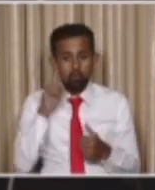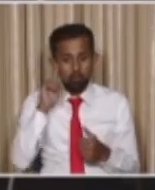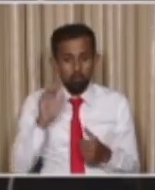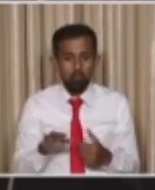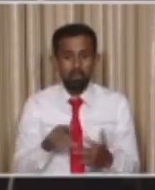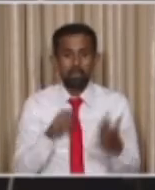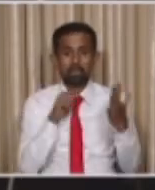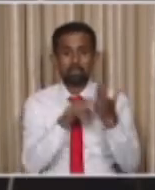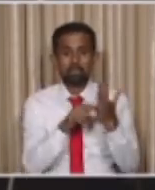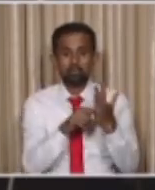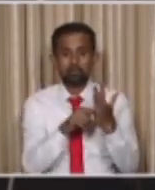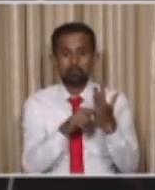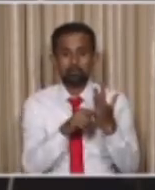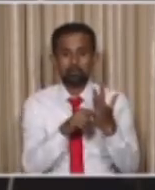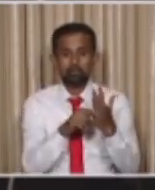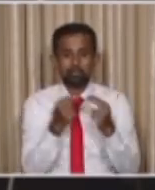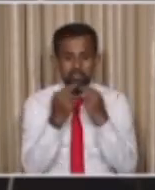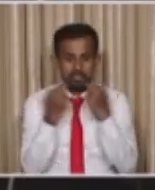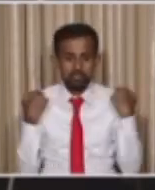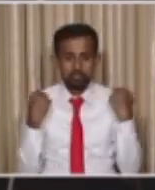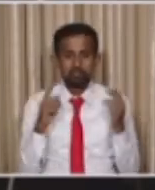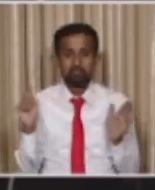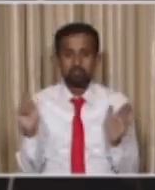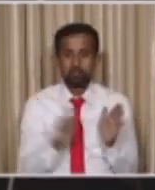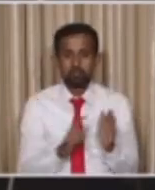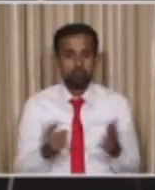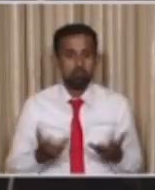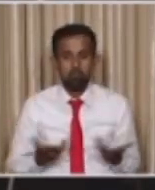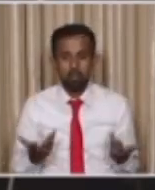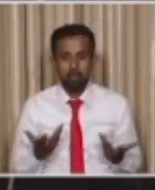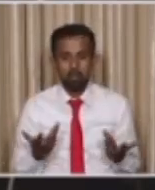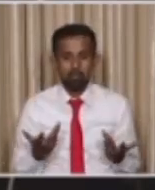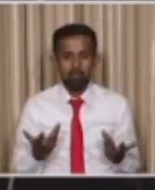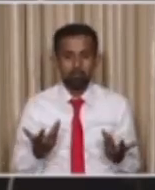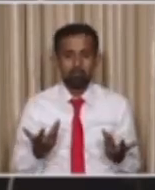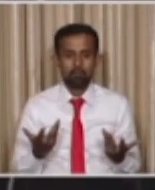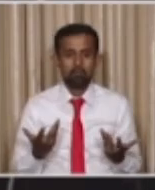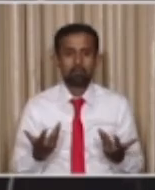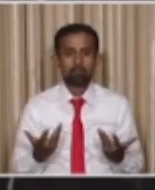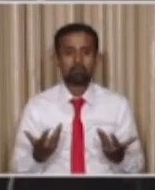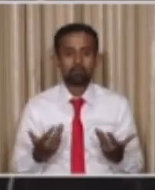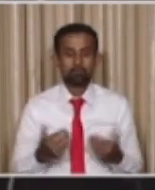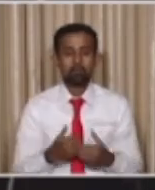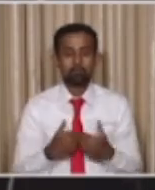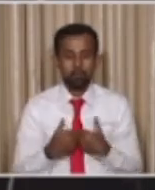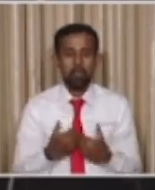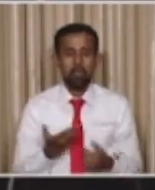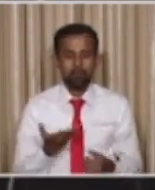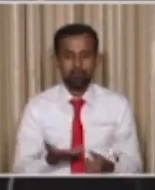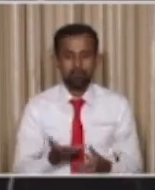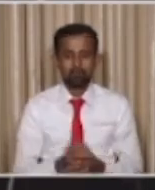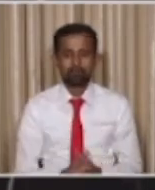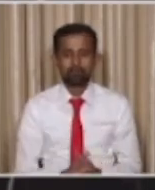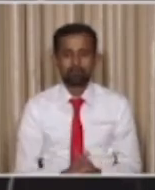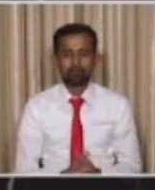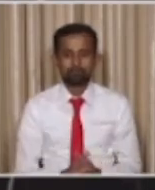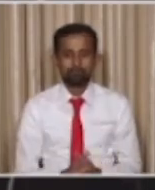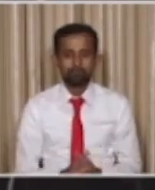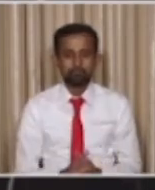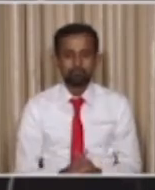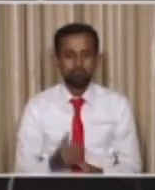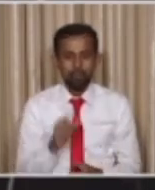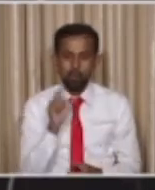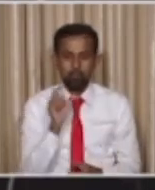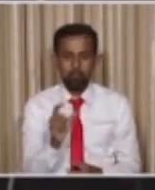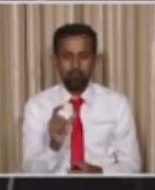වෙන ඉලක්කයටවත් රේගුවේ ආදායම ලබා ගන්න බැරි වෙයි කියන විශ්වාසය තමයි අපට තියෙන්නේ. දැන් අපි